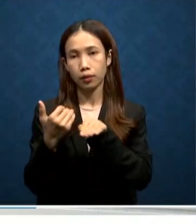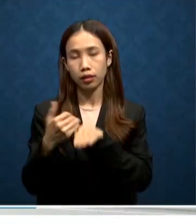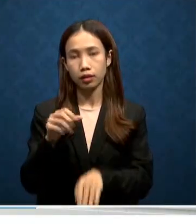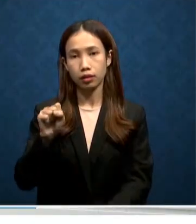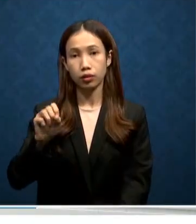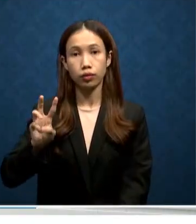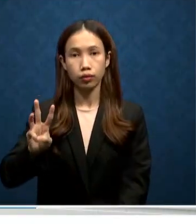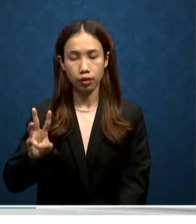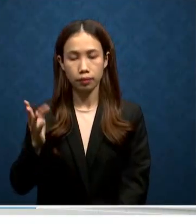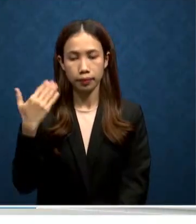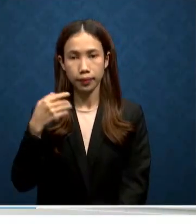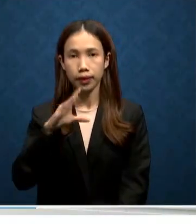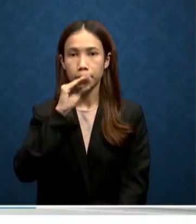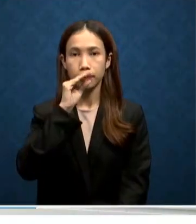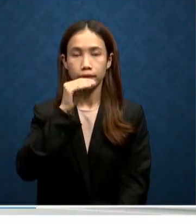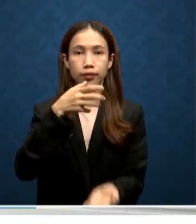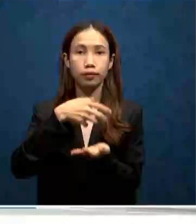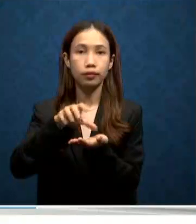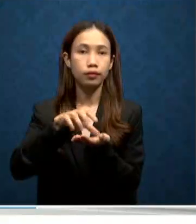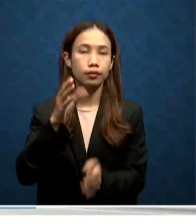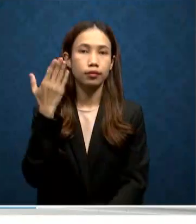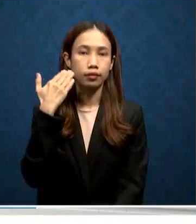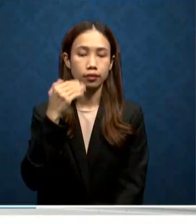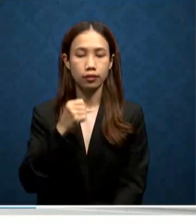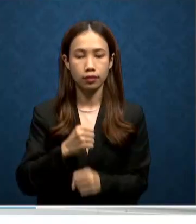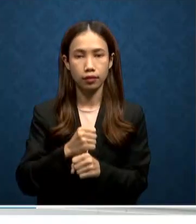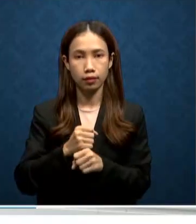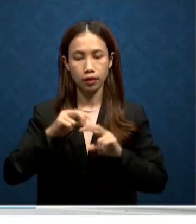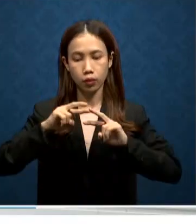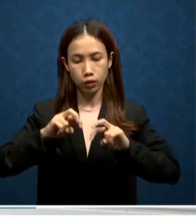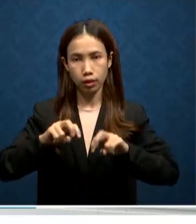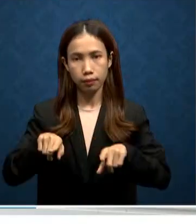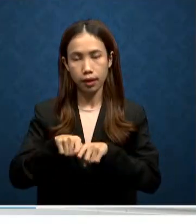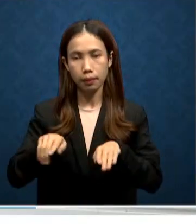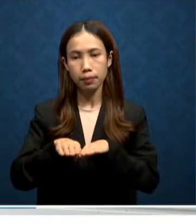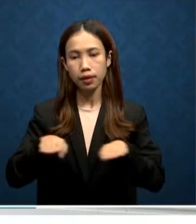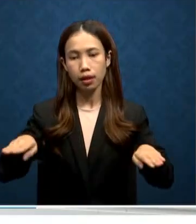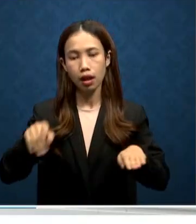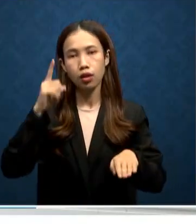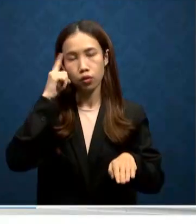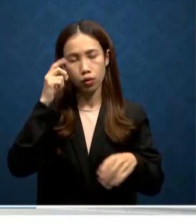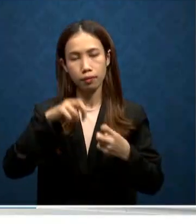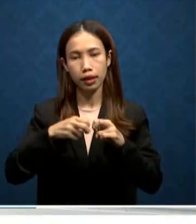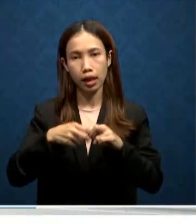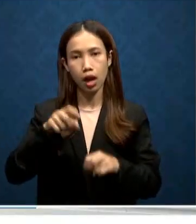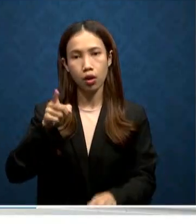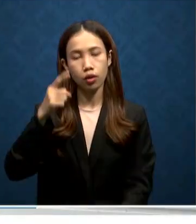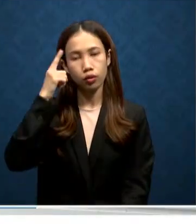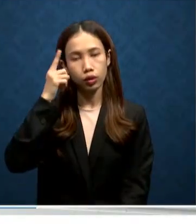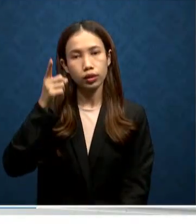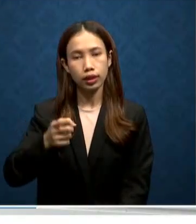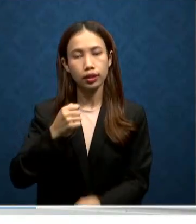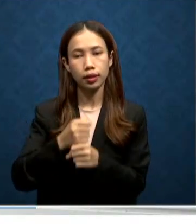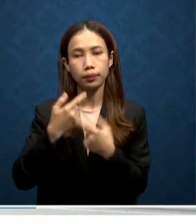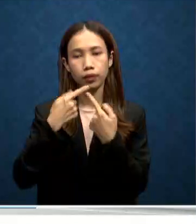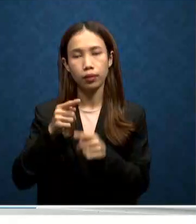ได้ได้กุณพูดนะครับว่างานวิจัยก็จะเป็นพื้นฐานเพื่อให้รู้ปัญหาเพื่อให้รู้ข้อเท็จจริงและรู้คำตอบว่าจะไปทำ